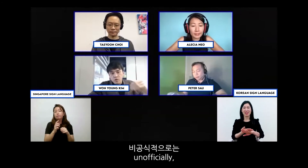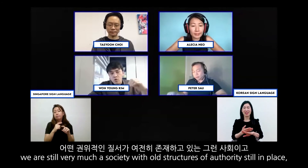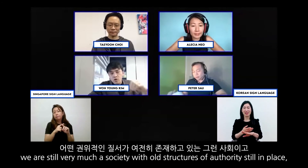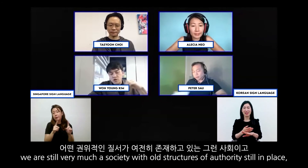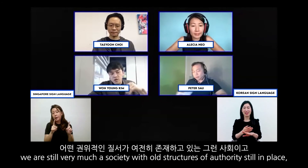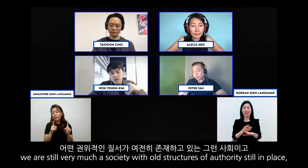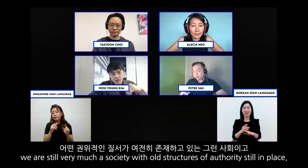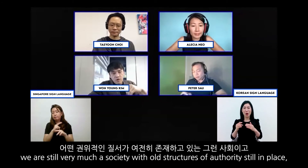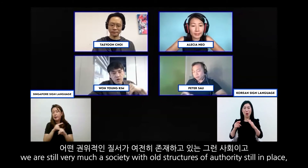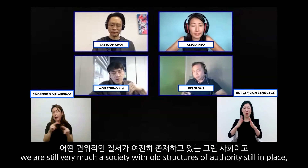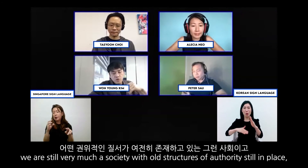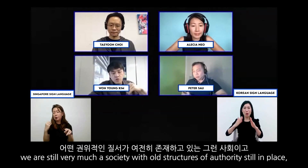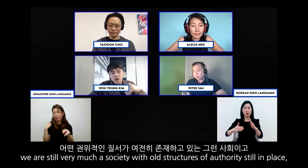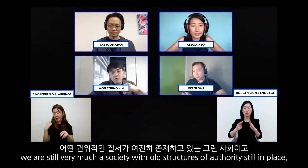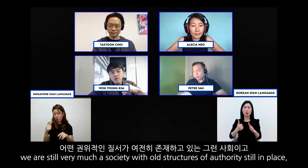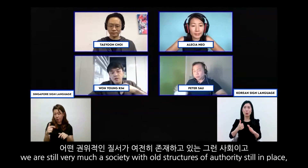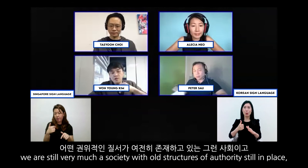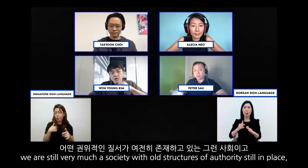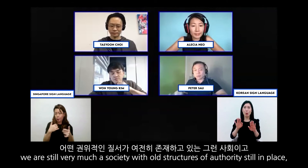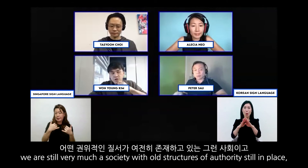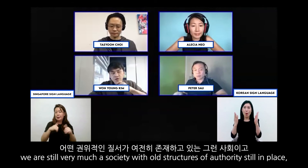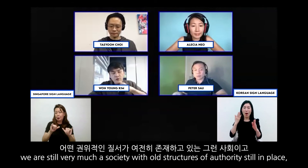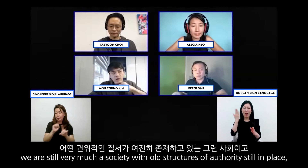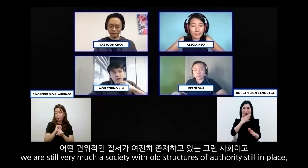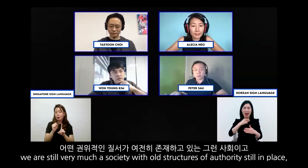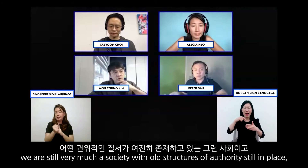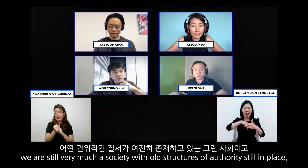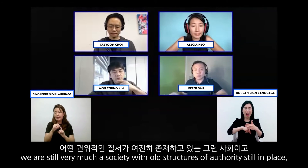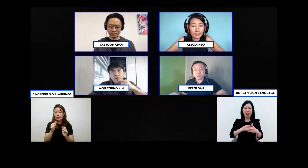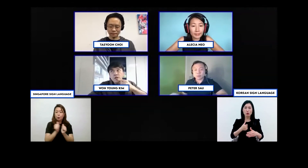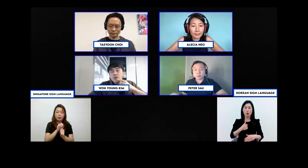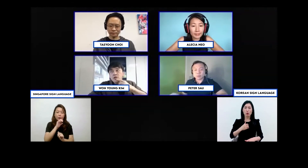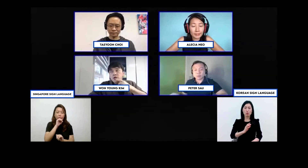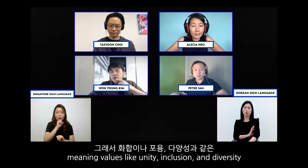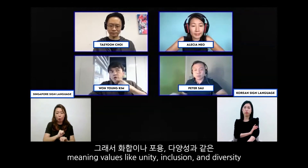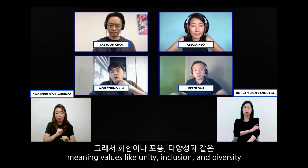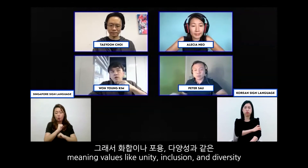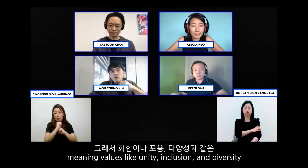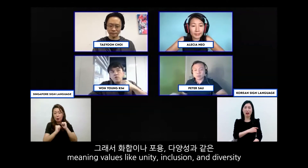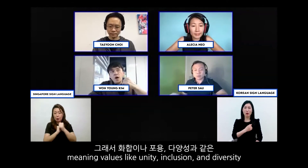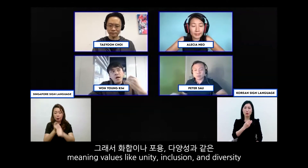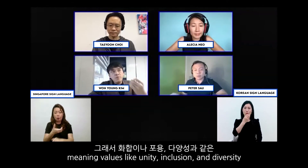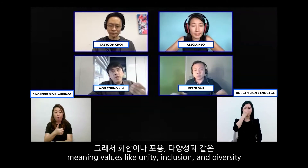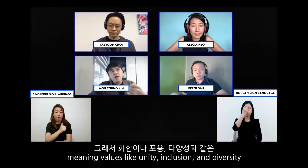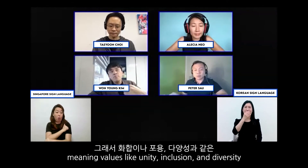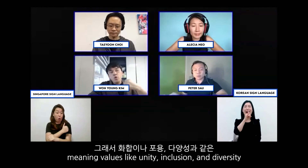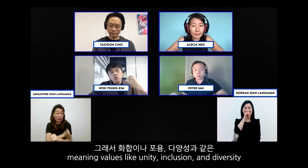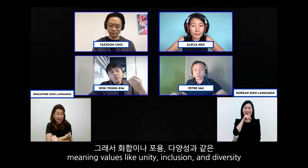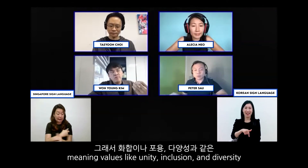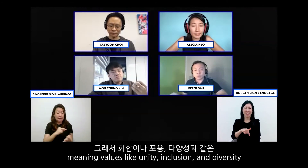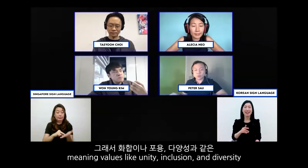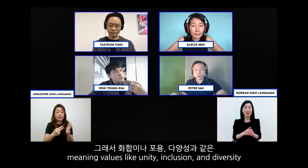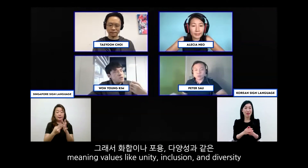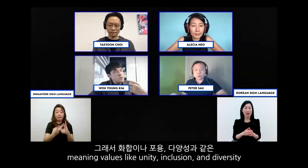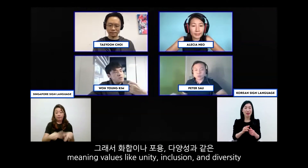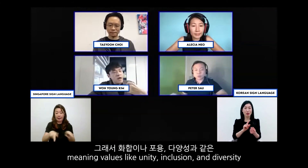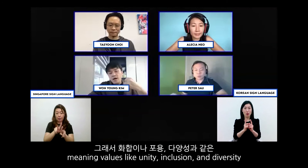비공식적으로는 어떤 권위적인 질서가 여전히 존재하고 있는 그런 사회이고요. 그래서 화합이나